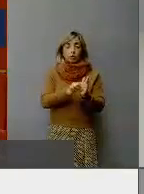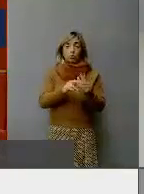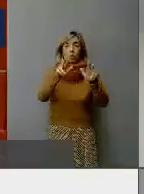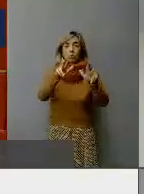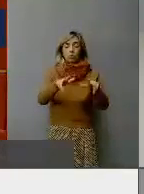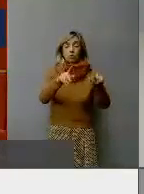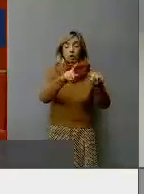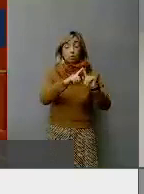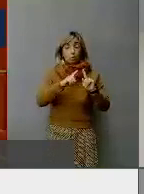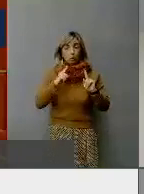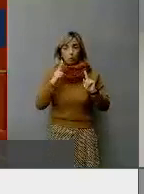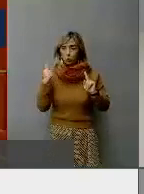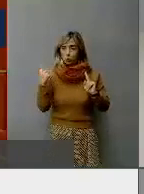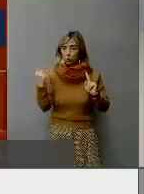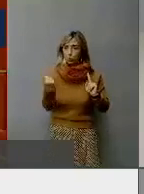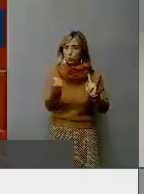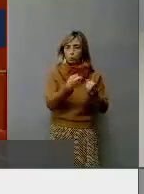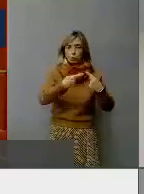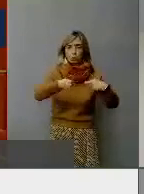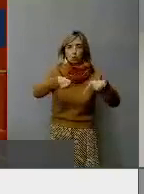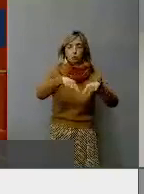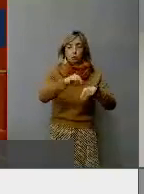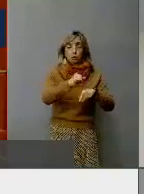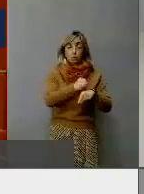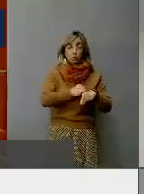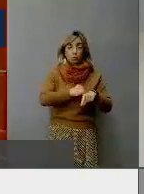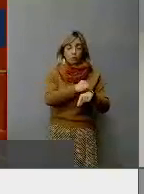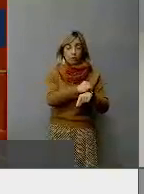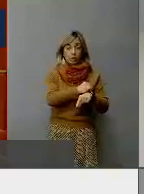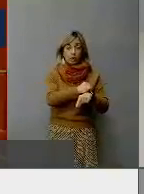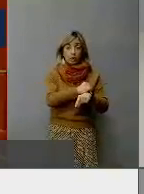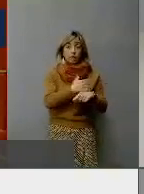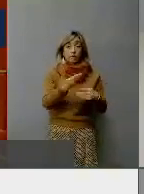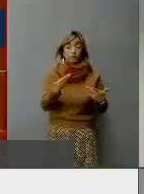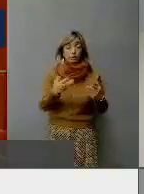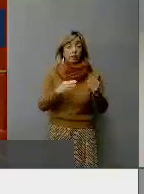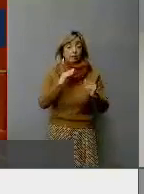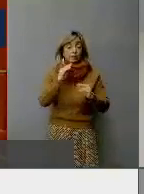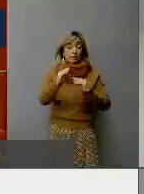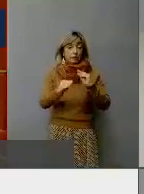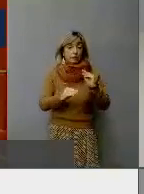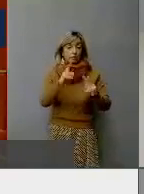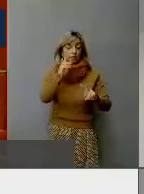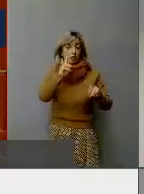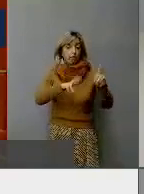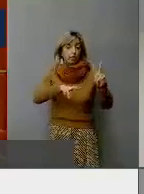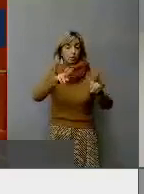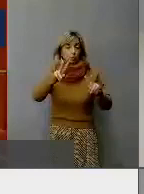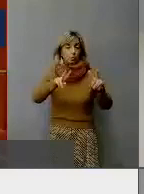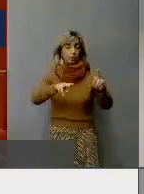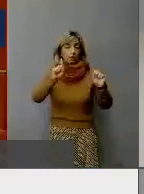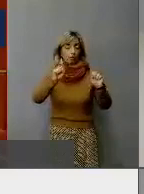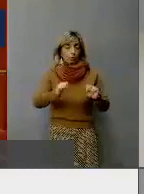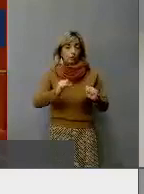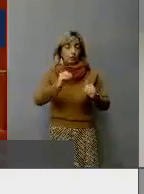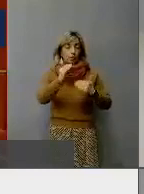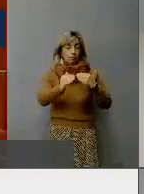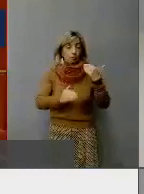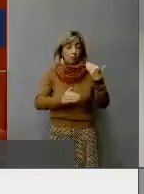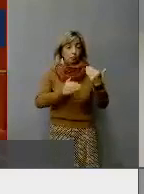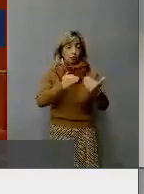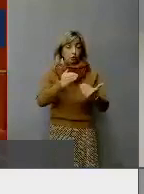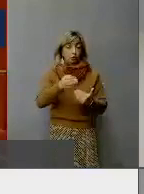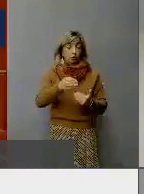da tutto il consiglio comunale dove si chiedeva di valutare la possibilità che la procedura solo creativa anche perché